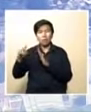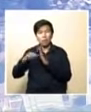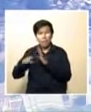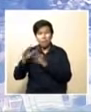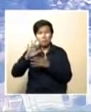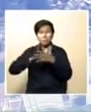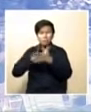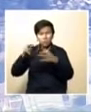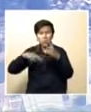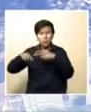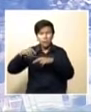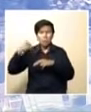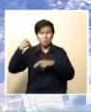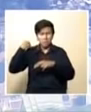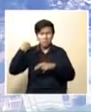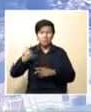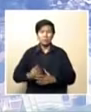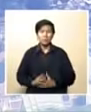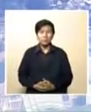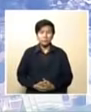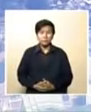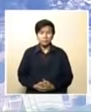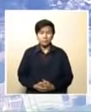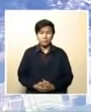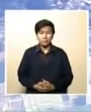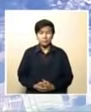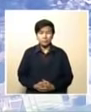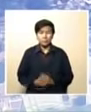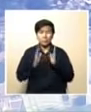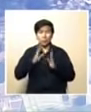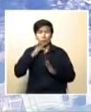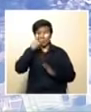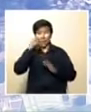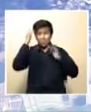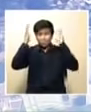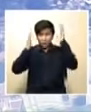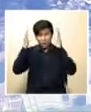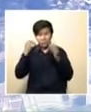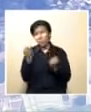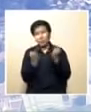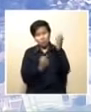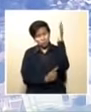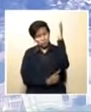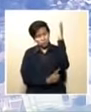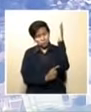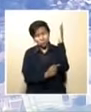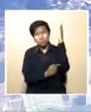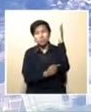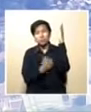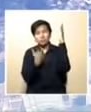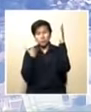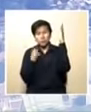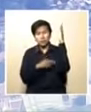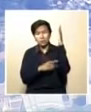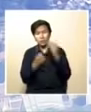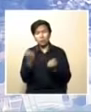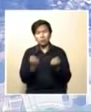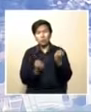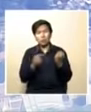มี8ประเทศต่างประเทศนะ8ประเทศเขากำลังจะจัดเครื่องบินของเขามารับคนของเขาเนี่ย